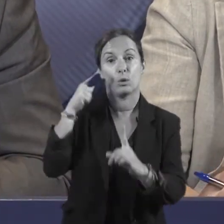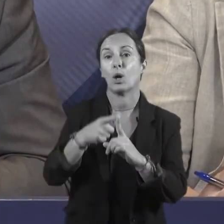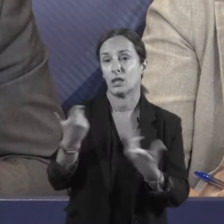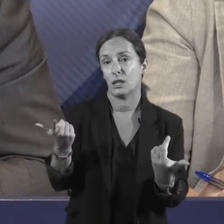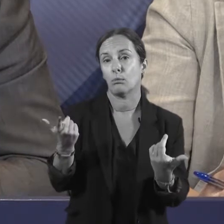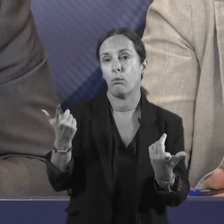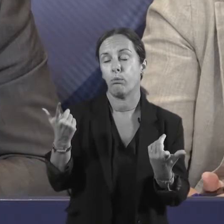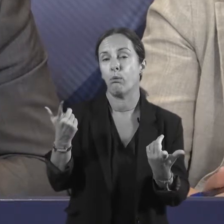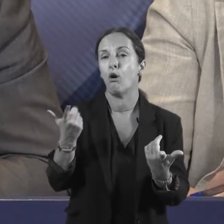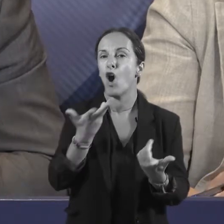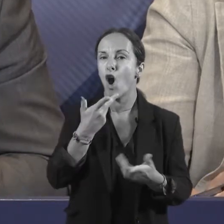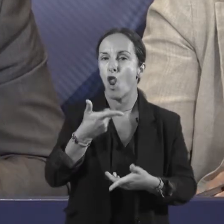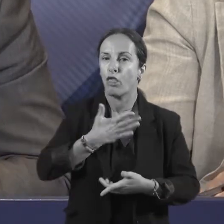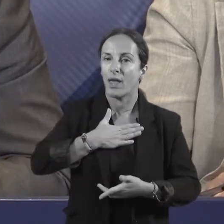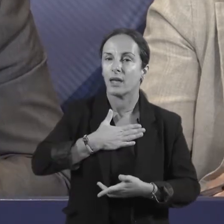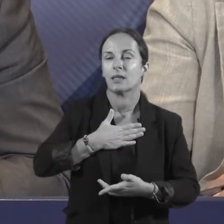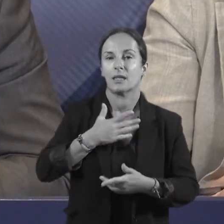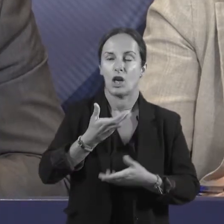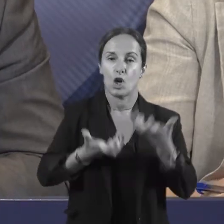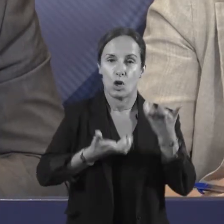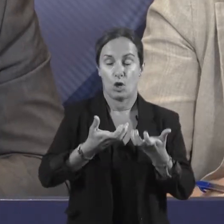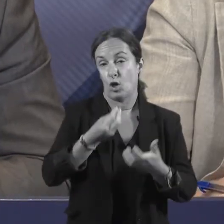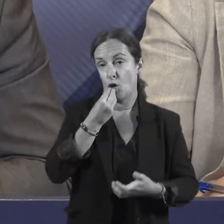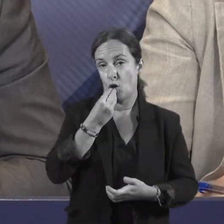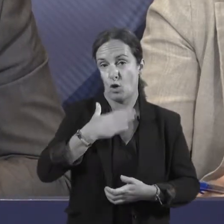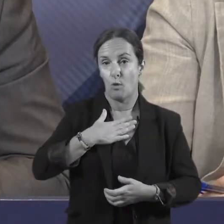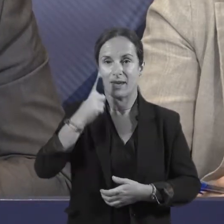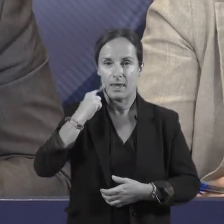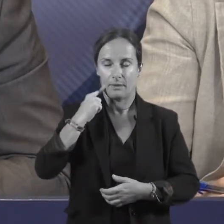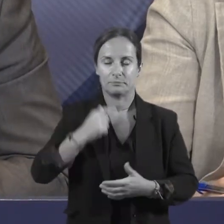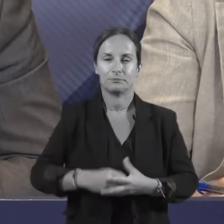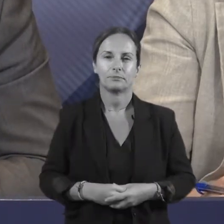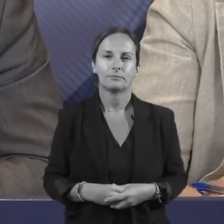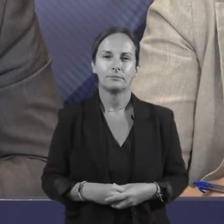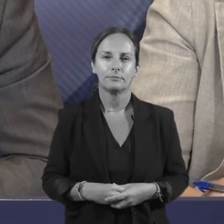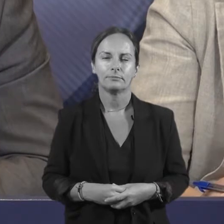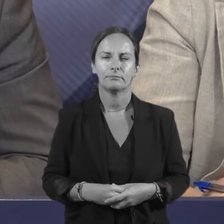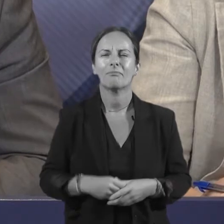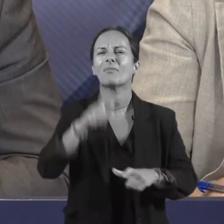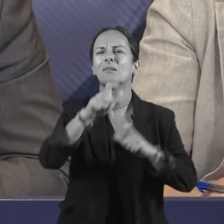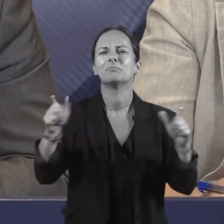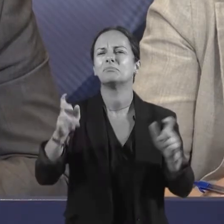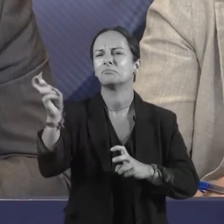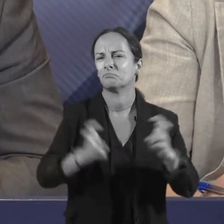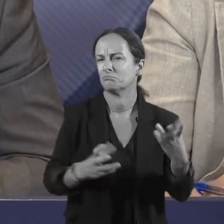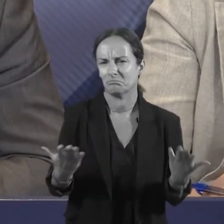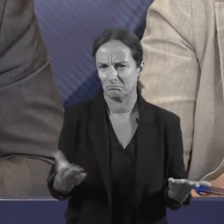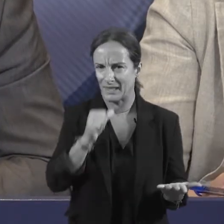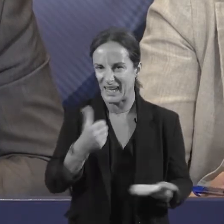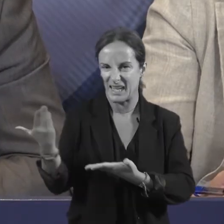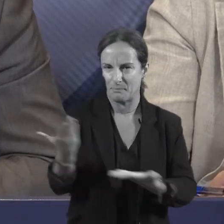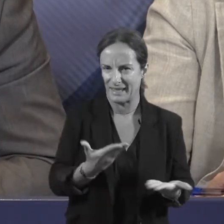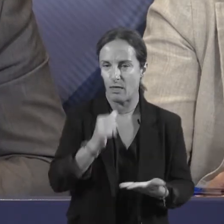mallorquines. Bueno, quin públic està previst que vengui? El llistat de convidats conté